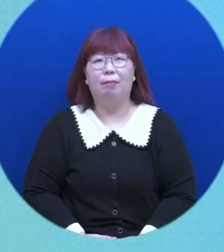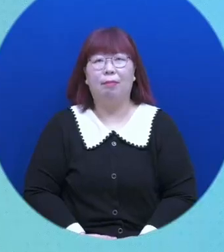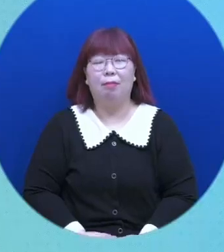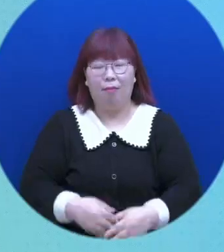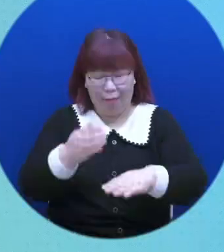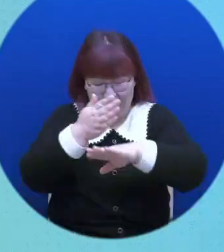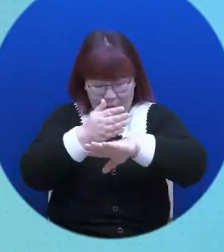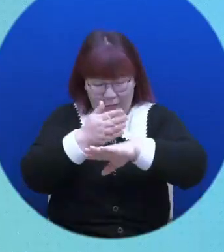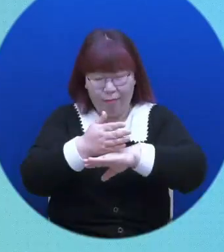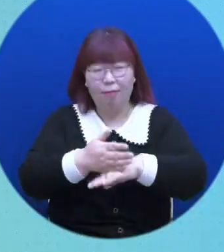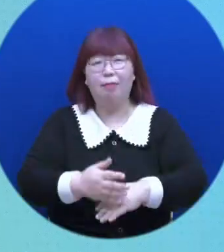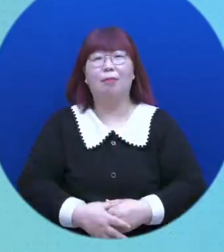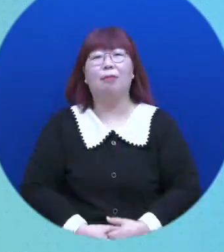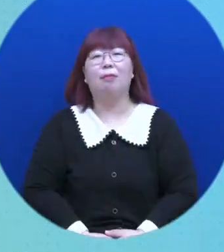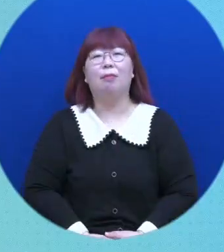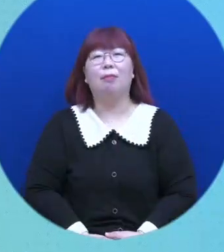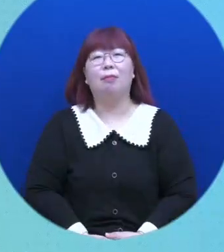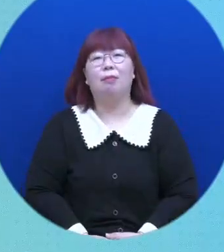감사합니다.